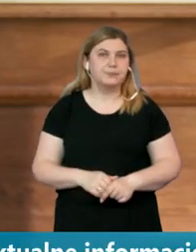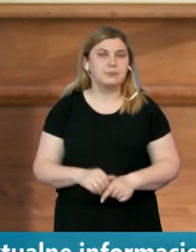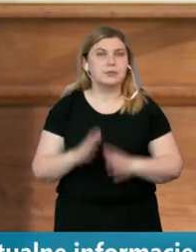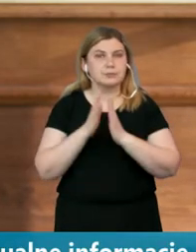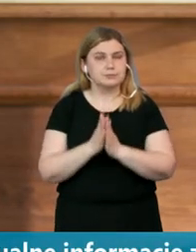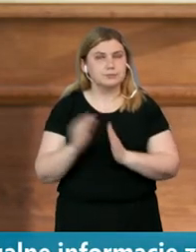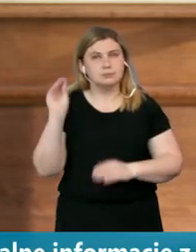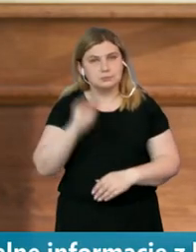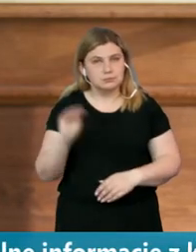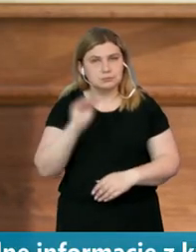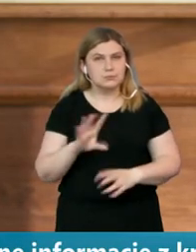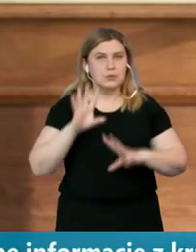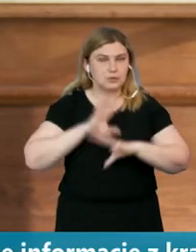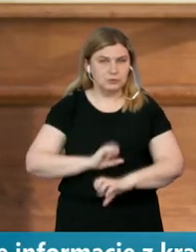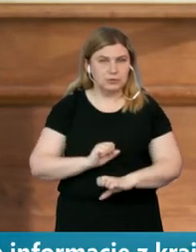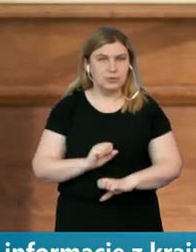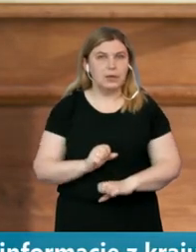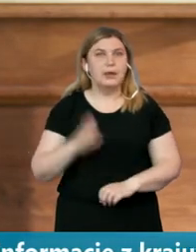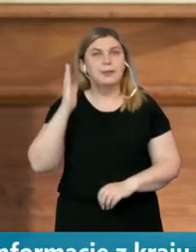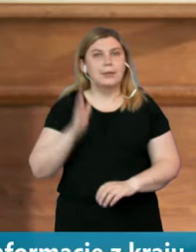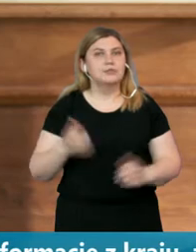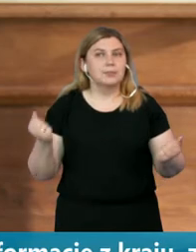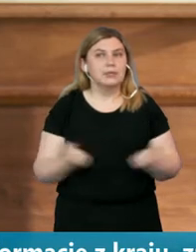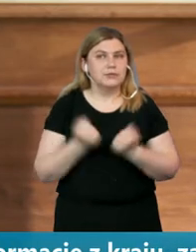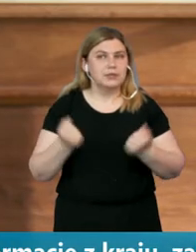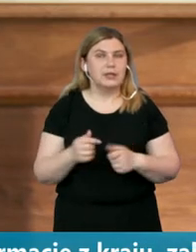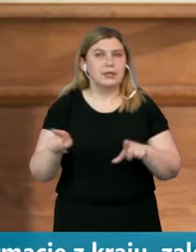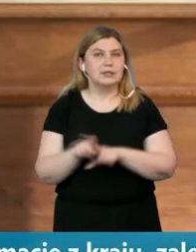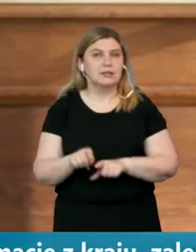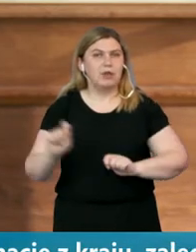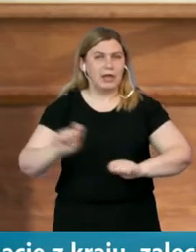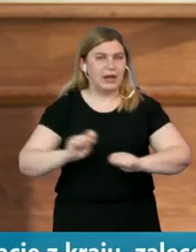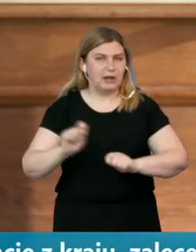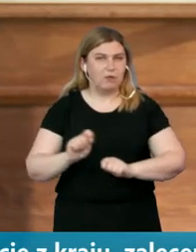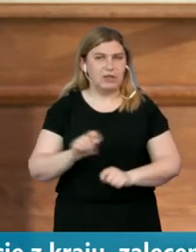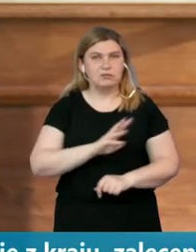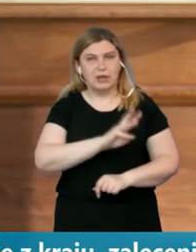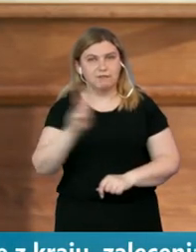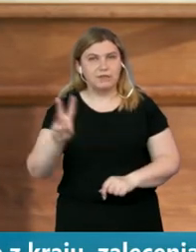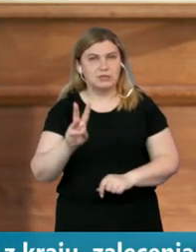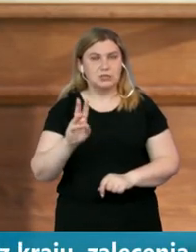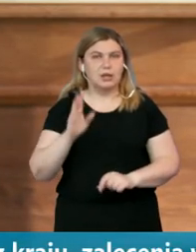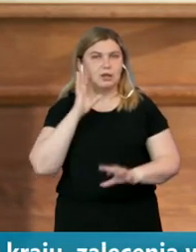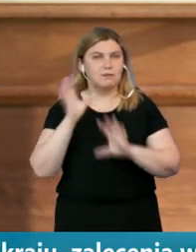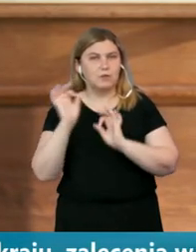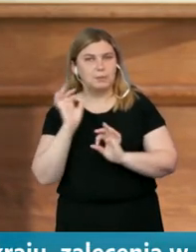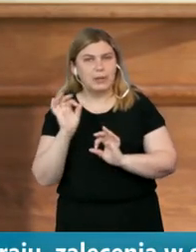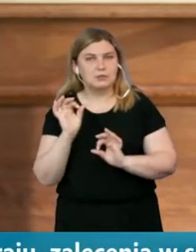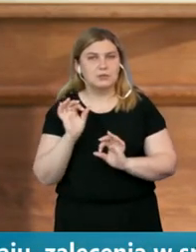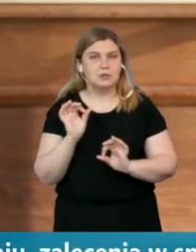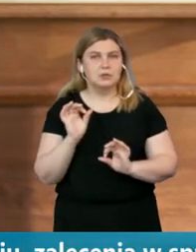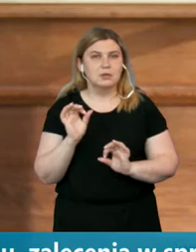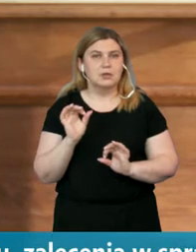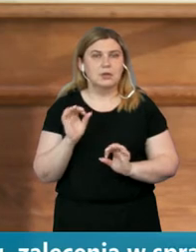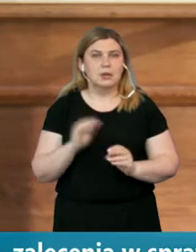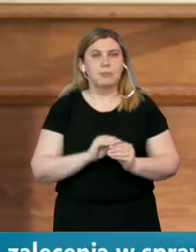raz o cierpliwość. Będziemy się starali też reagować na Wasze sygnały. Między innymi